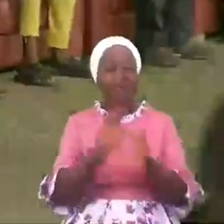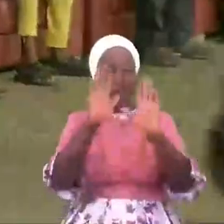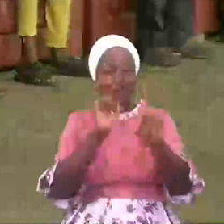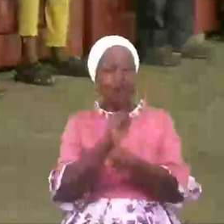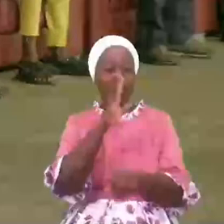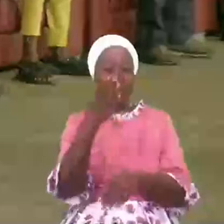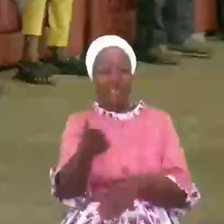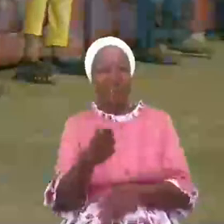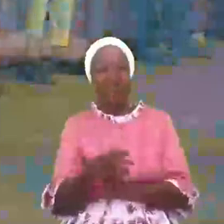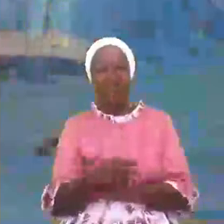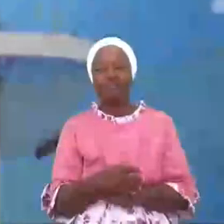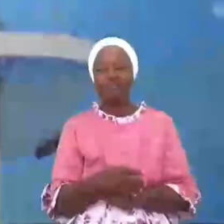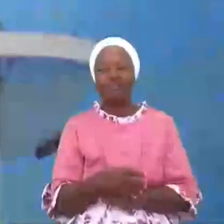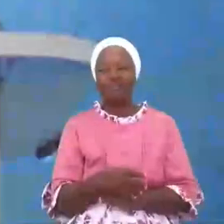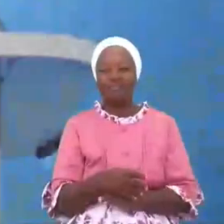là.